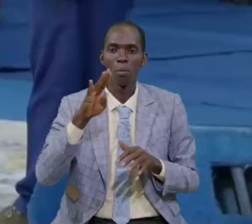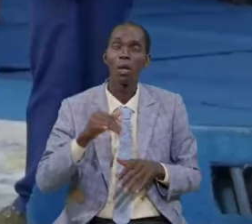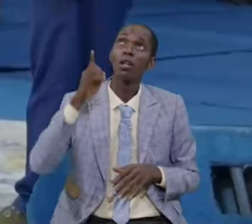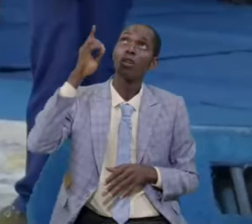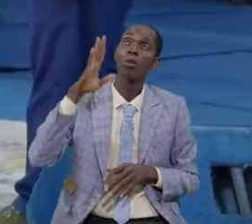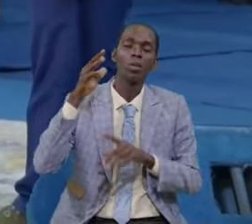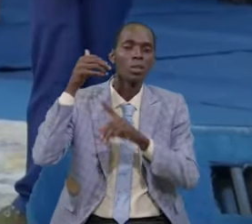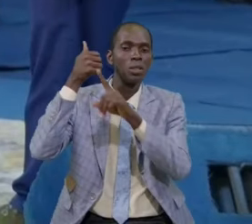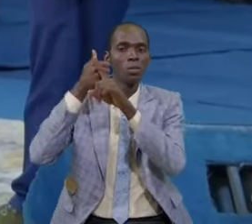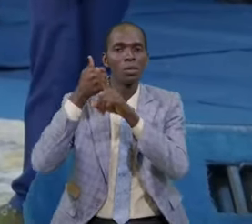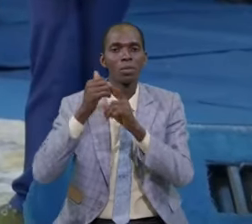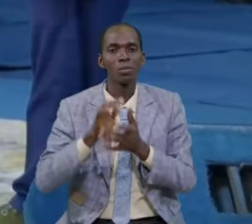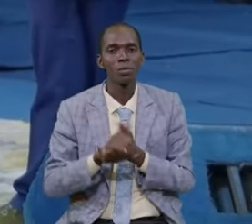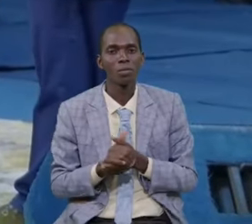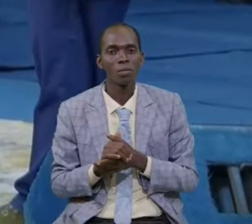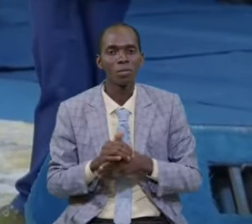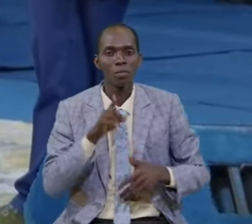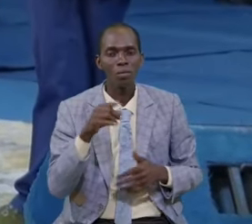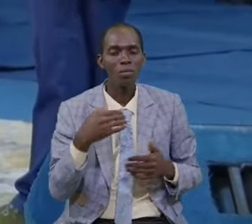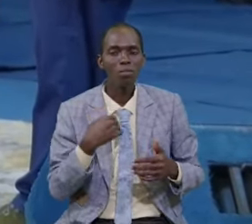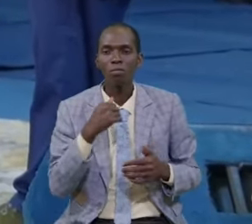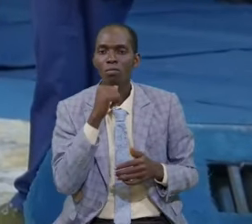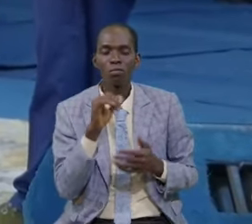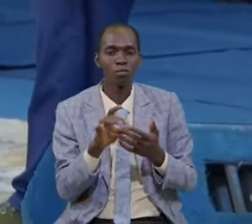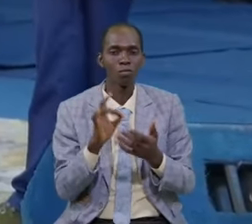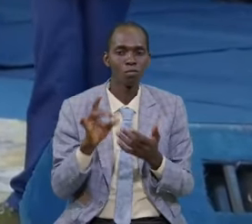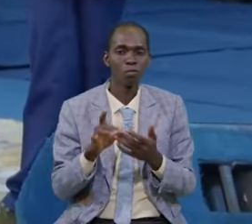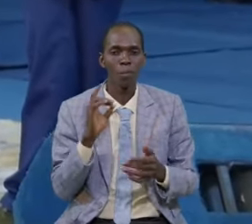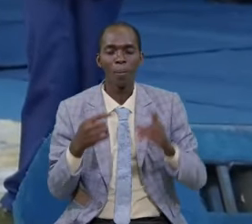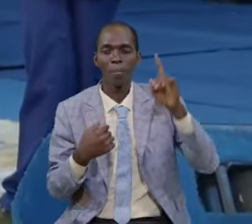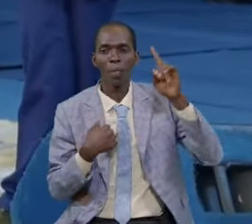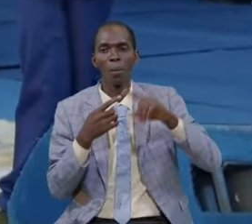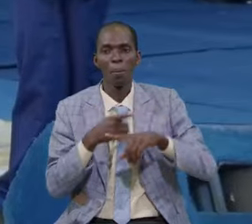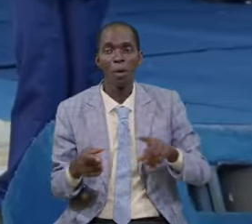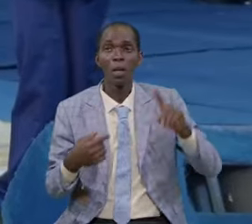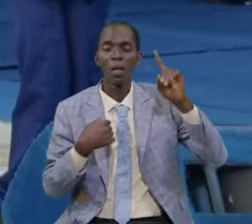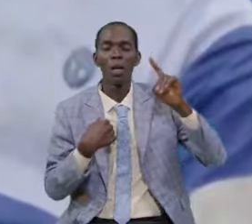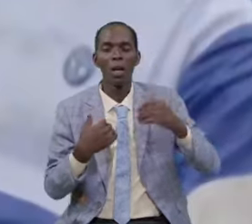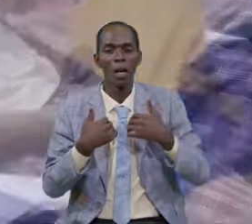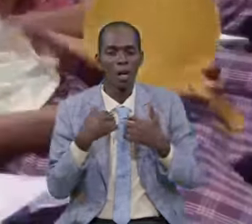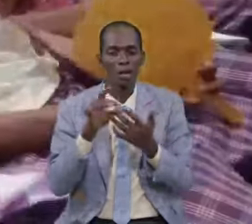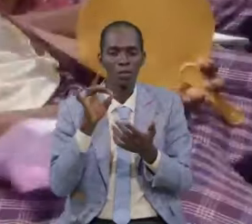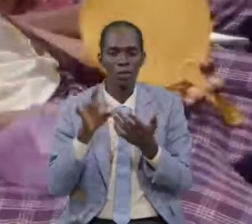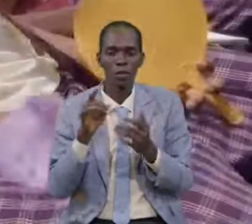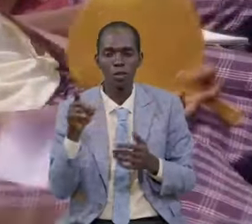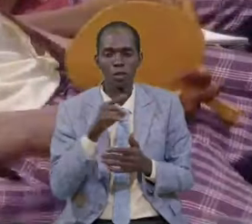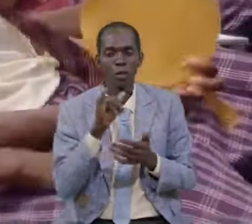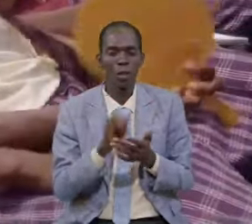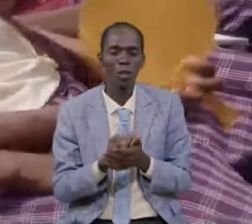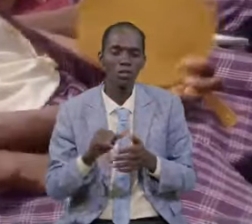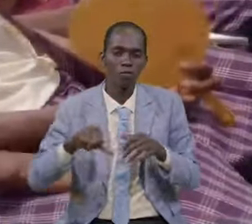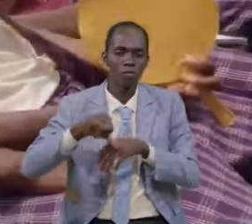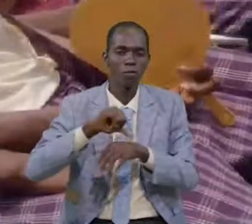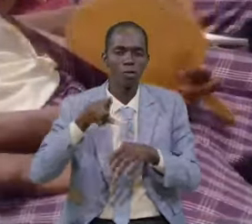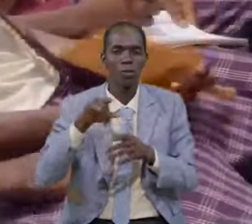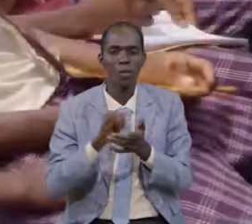Ce n'est pas vous qui m'avez choisi, mais moi, je vous ai choisi et je vous ai établi afin que vous alliez et que vous portiez du fruit et